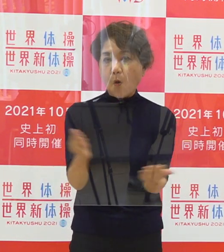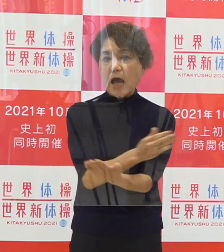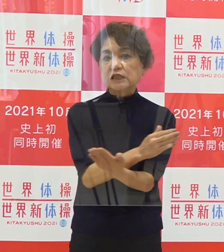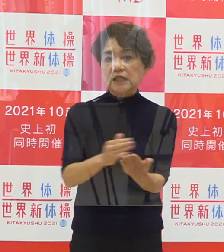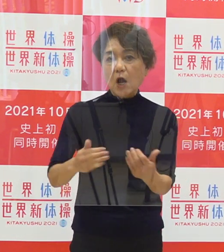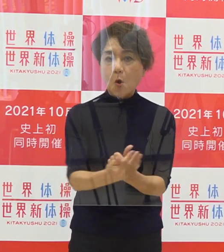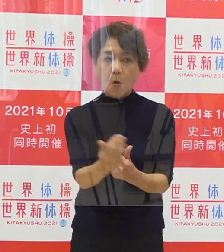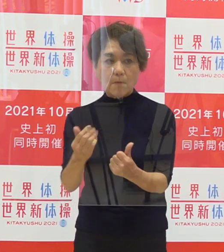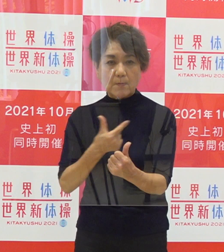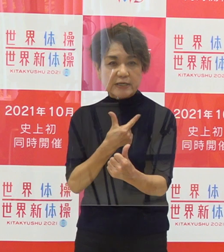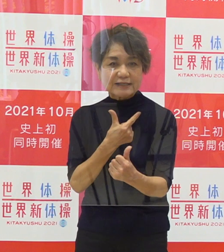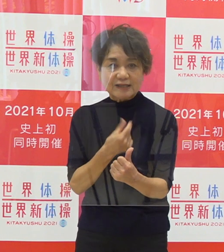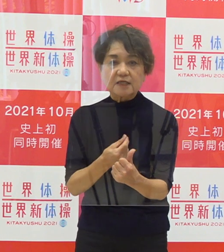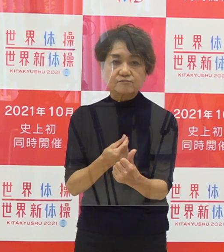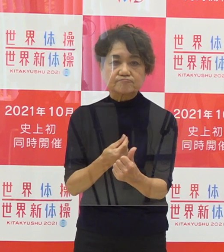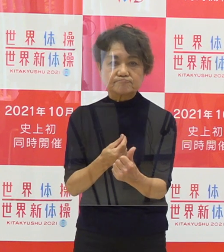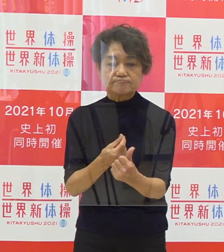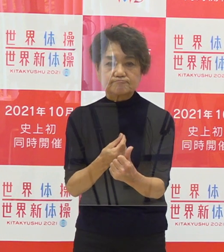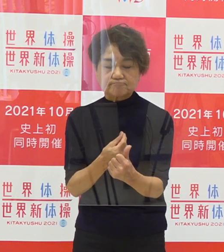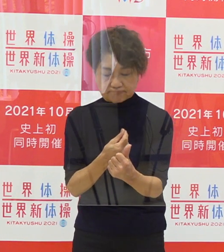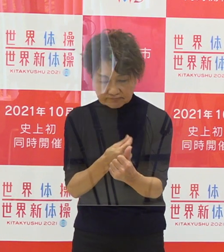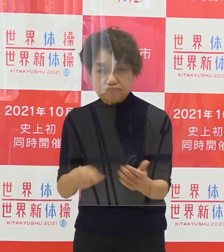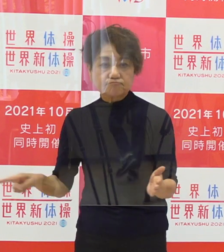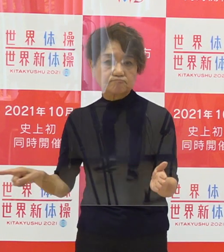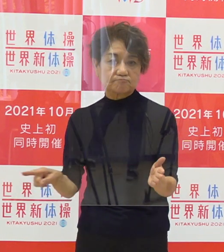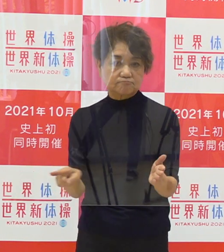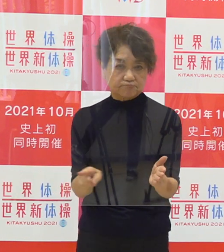たいということでこれまで来ておりまして、